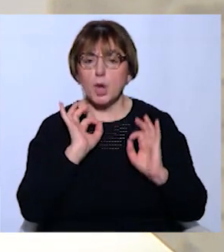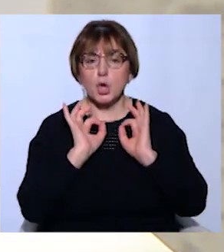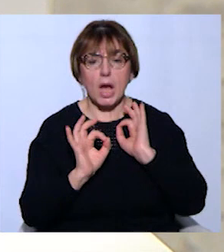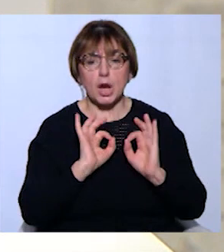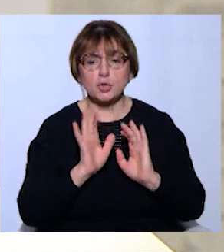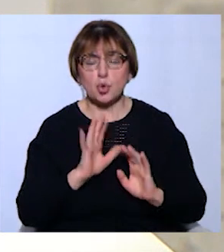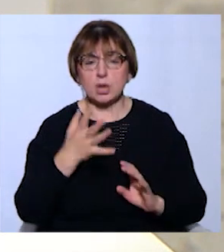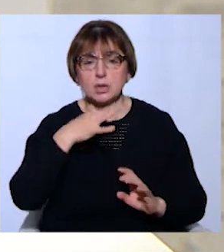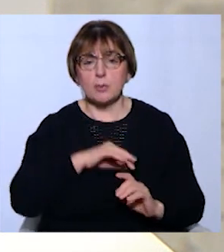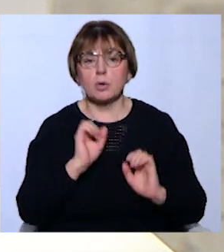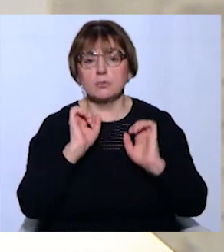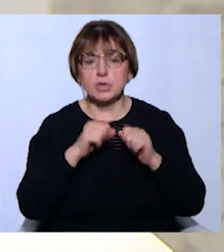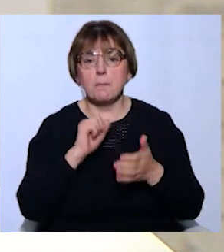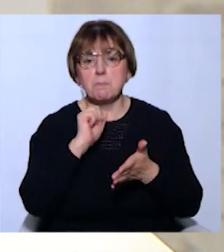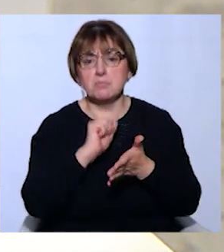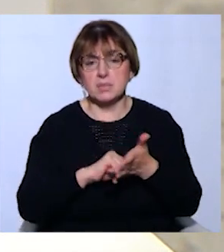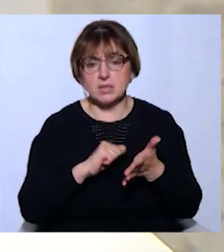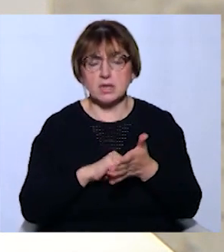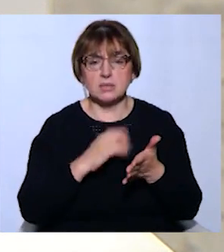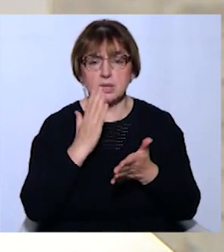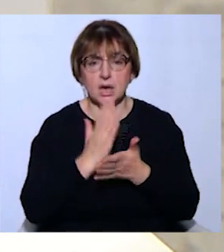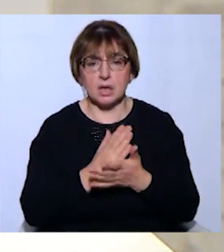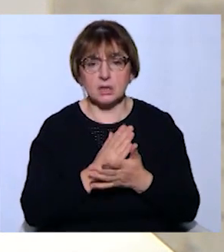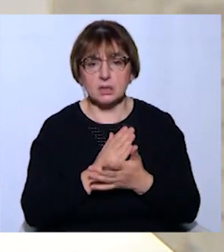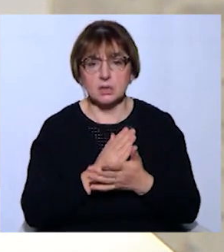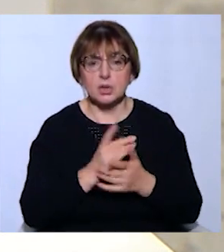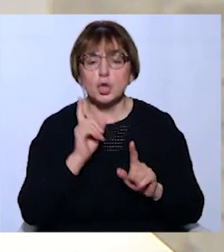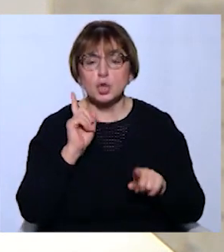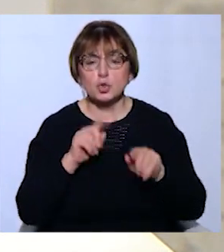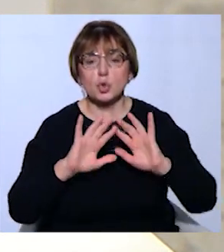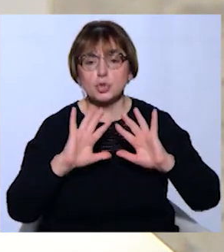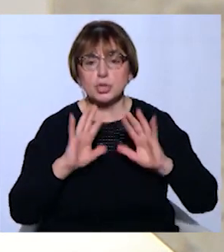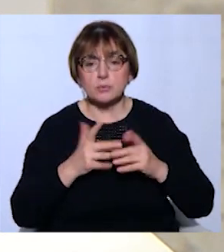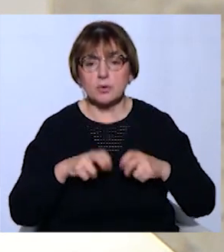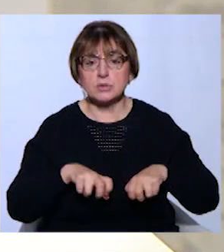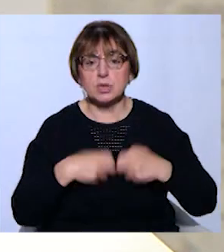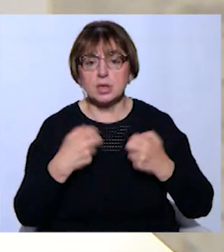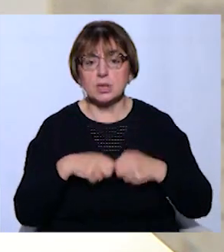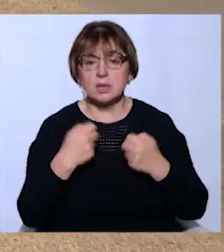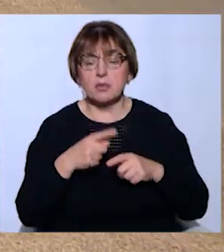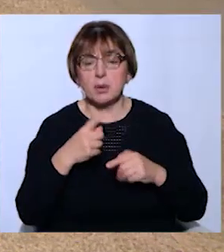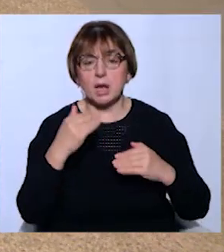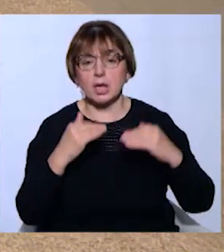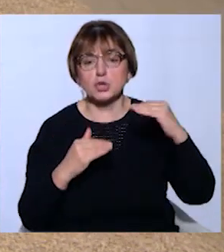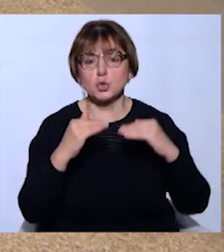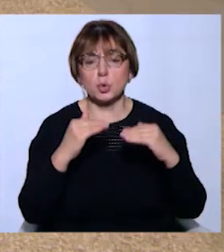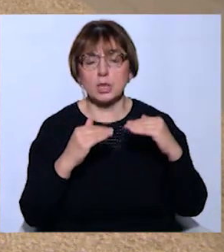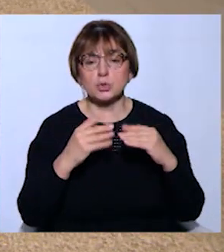გამოყენება იწვევს იმას, რომ ზოგ შემთხვევაში ირღვევა რაღაც წონასწორობა და